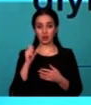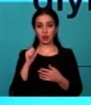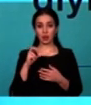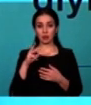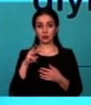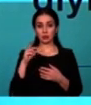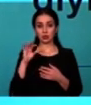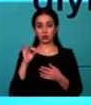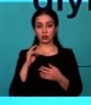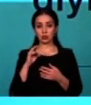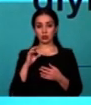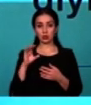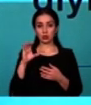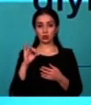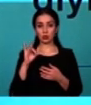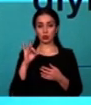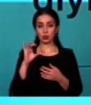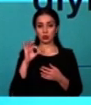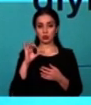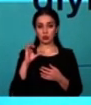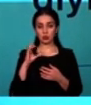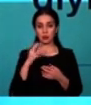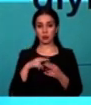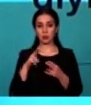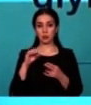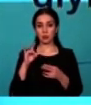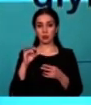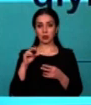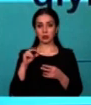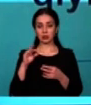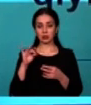IMG ning source parametri mavjud.